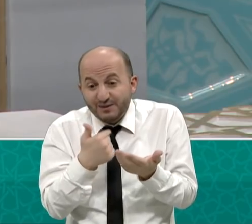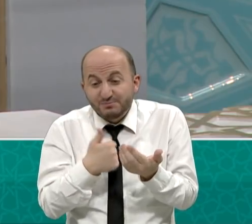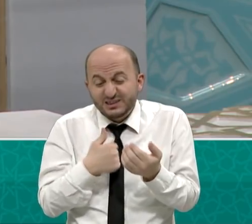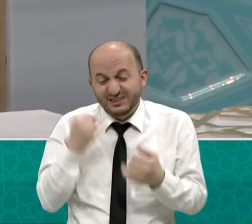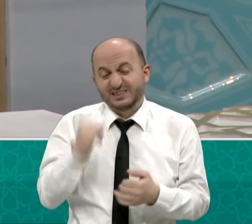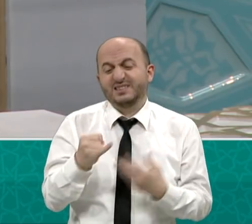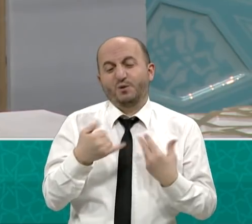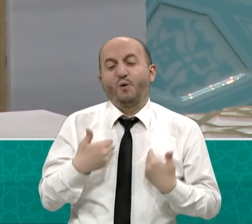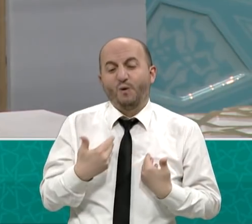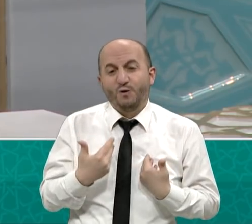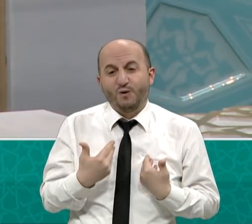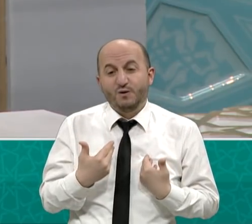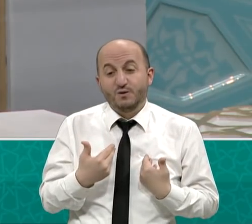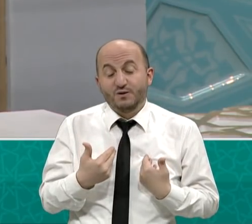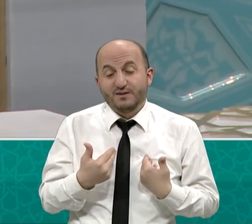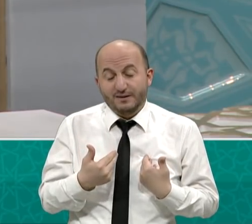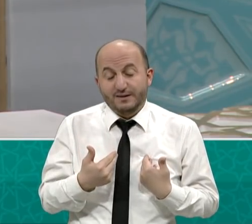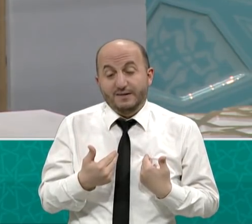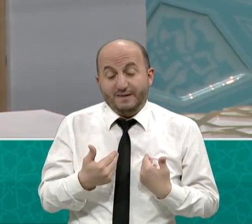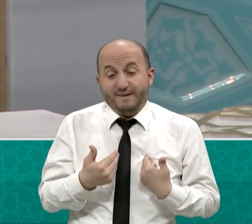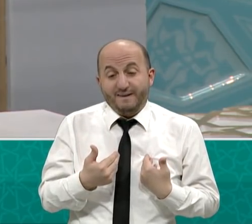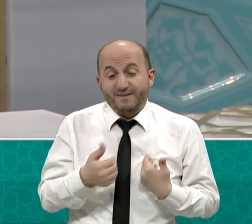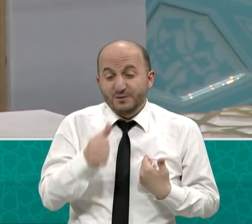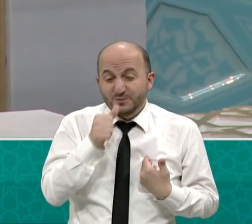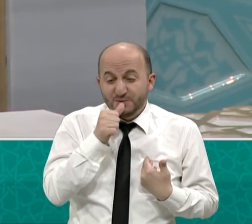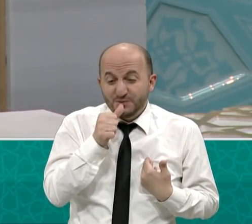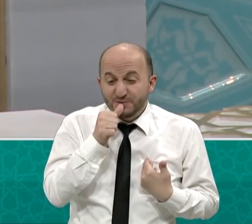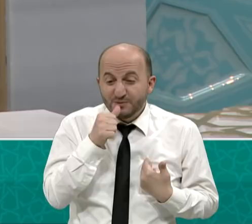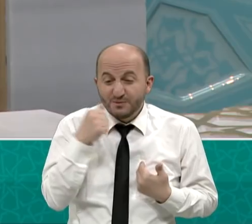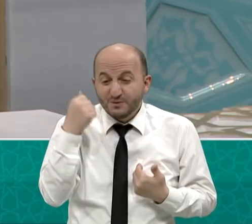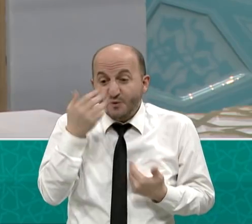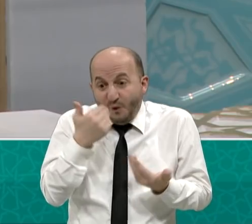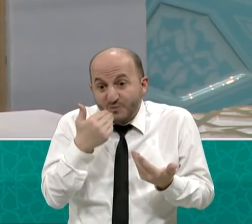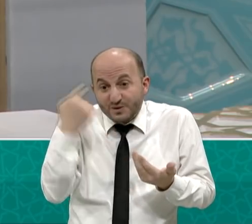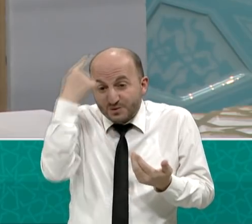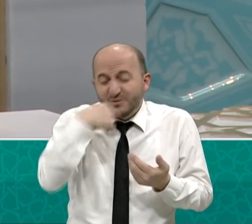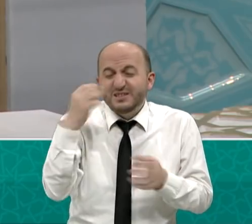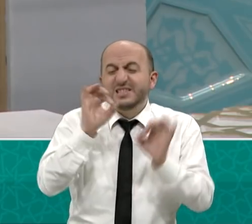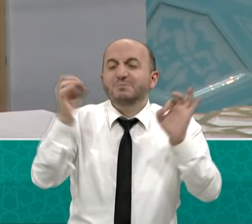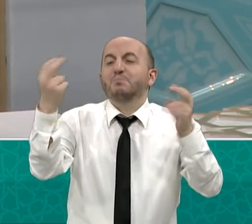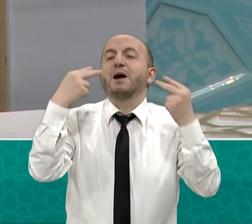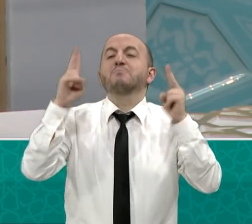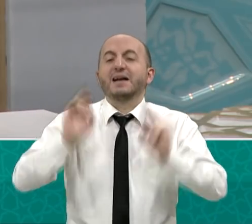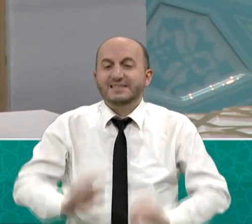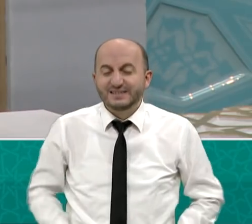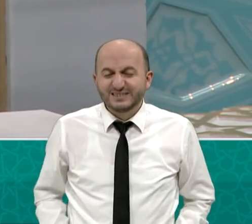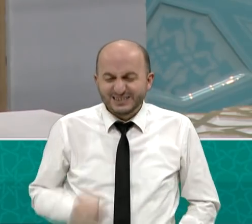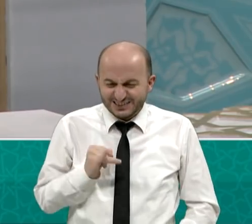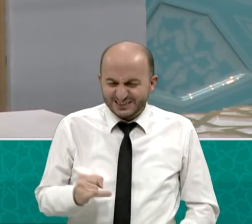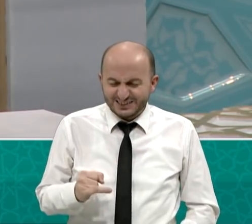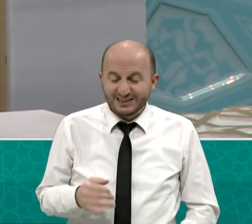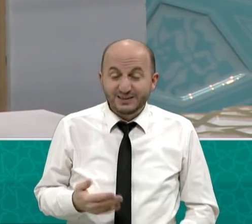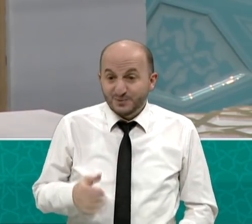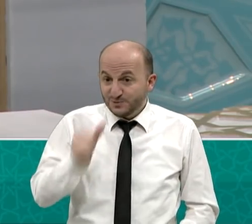kirli kalırdık. O su olmasa inan yüzümüze bakan olmazdı. Mevla onu vesile kılmış. Suyu